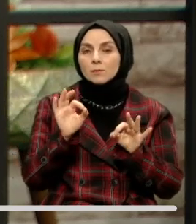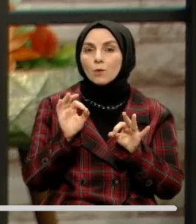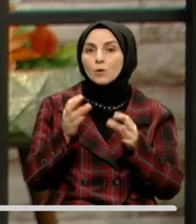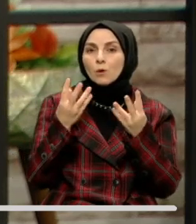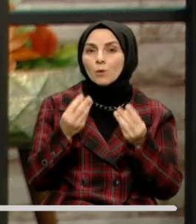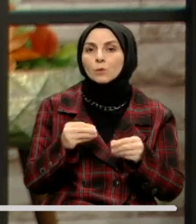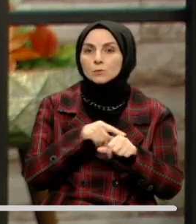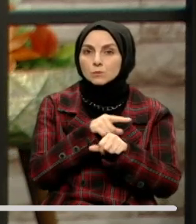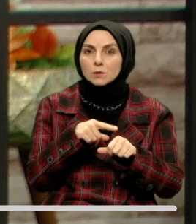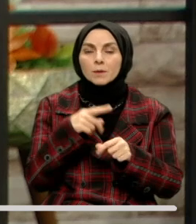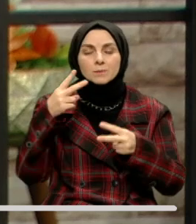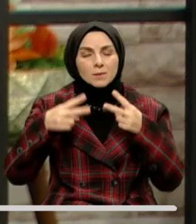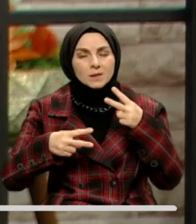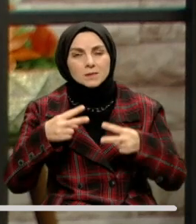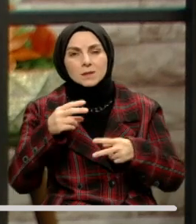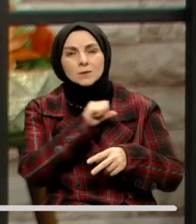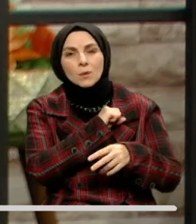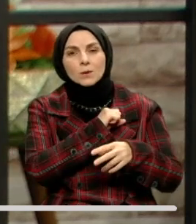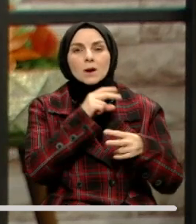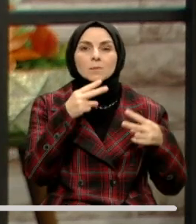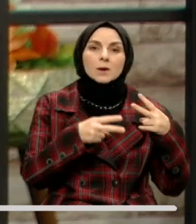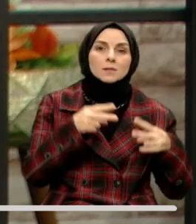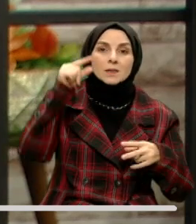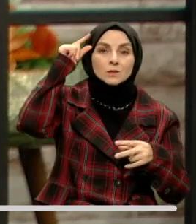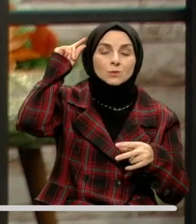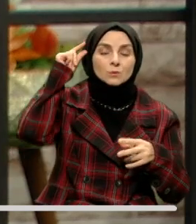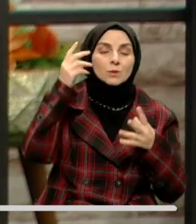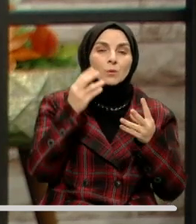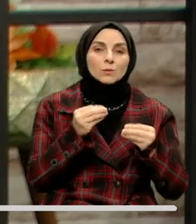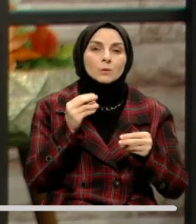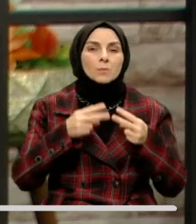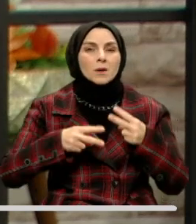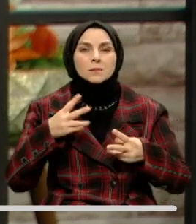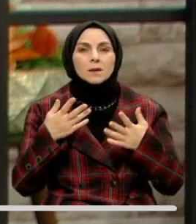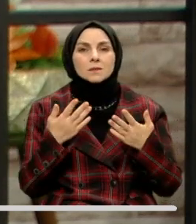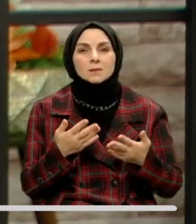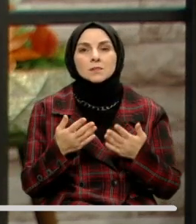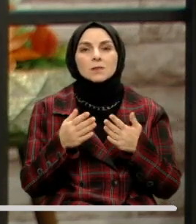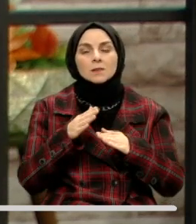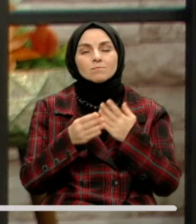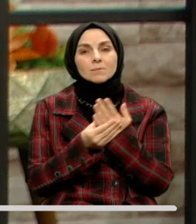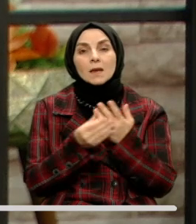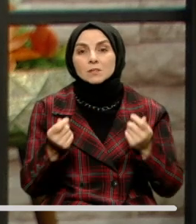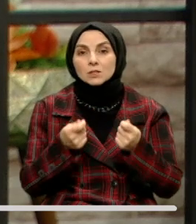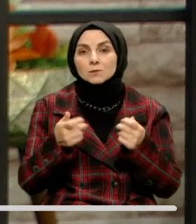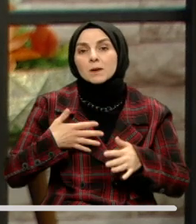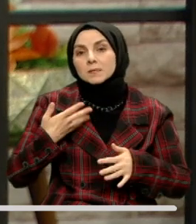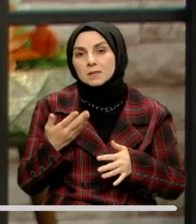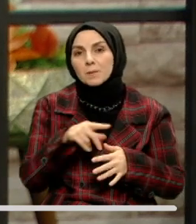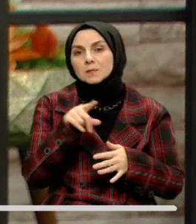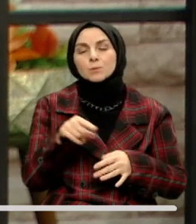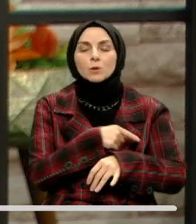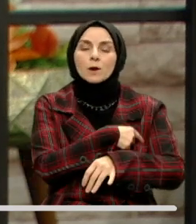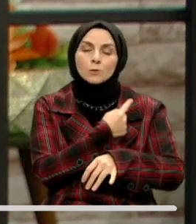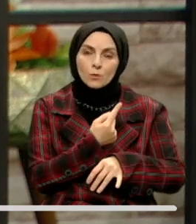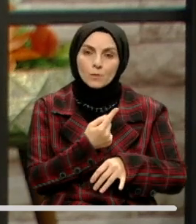ama her seferinde daha da güçlenerek yola devam ediyoruz. Burada aslında özellikle bir kısır döngüden bahsetmek galiba